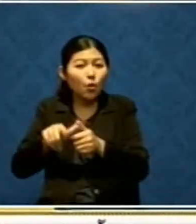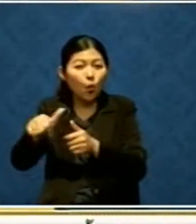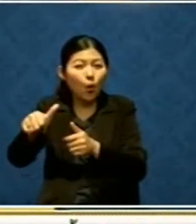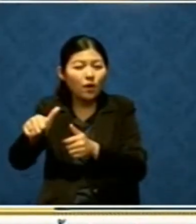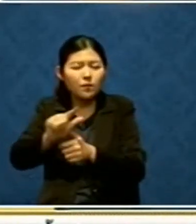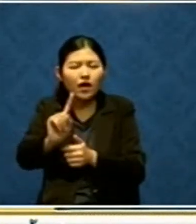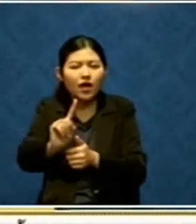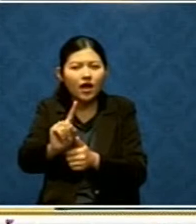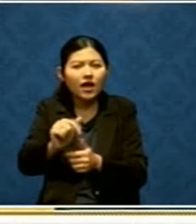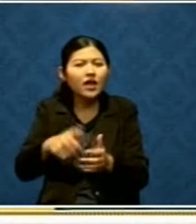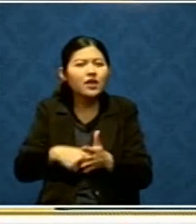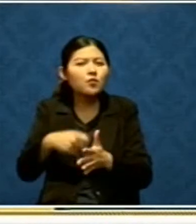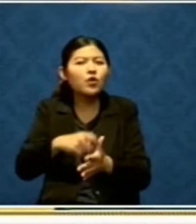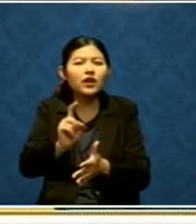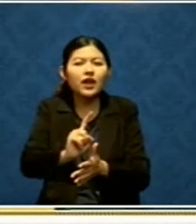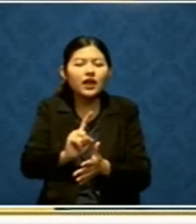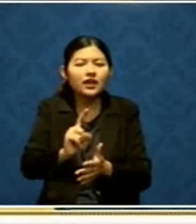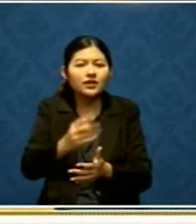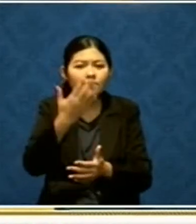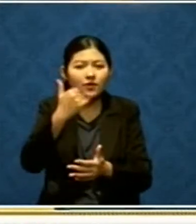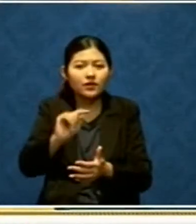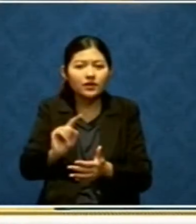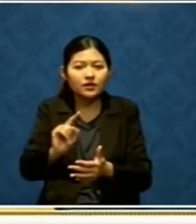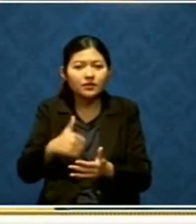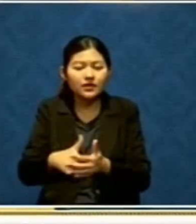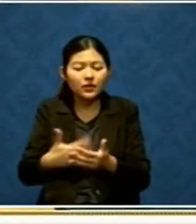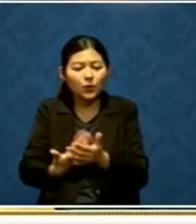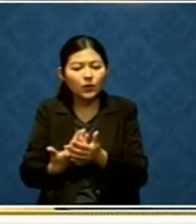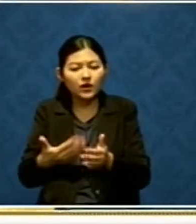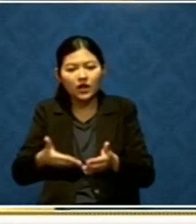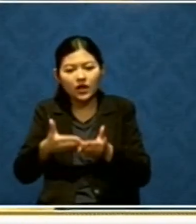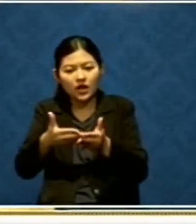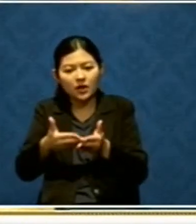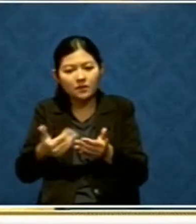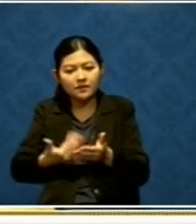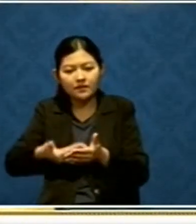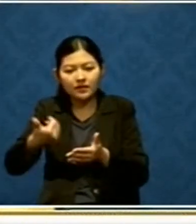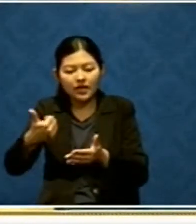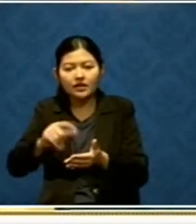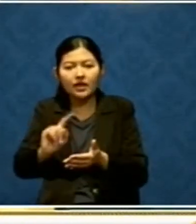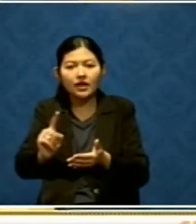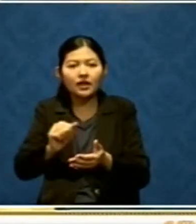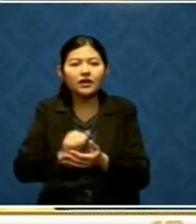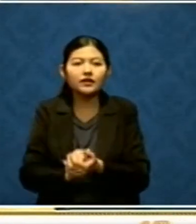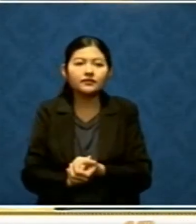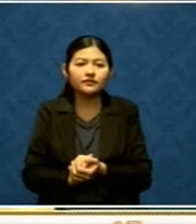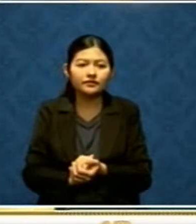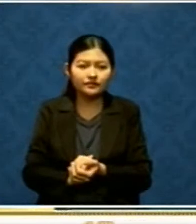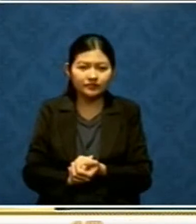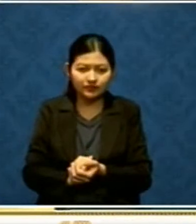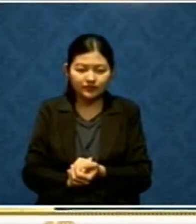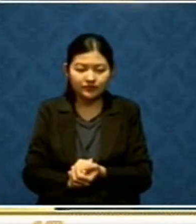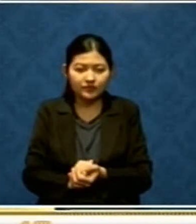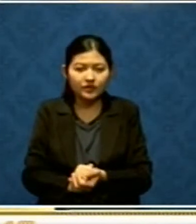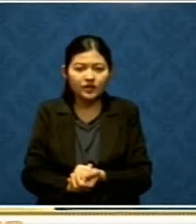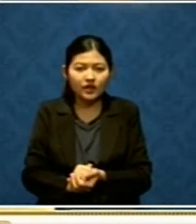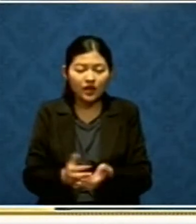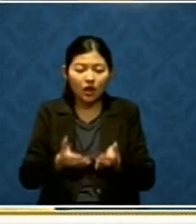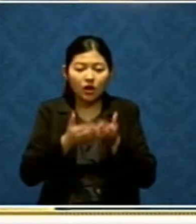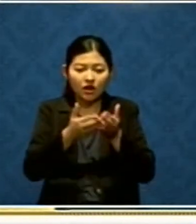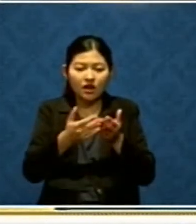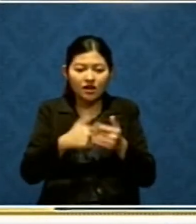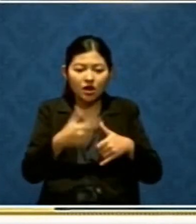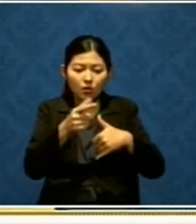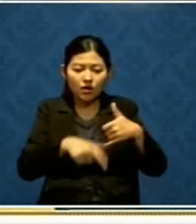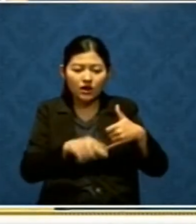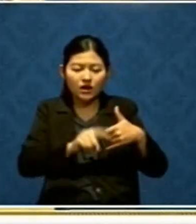ไรครับเพราะตั้งเงื่อนไข TOR ก็โหดแสนโหดโหดยังไงบ้างท่านประธานต้องมีประสบการณ์10ปี